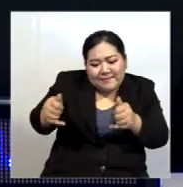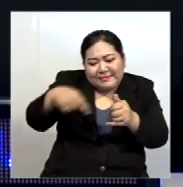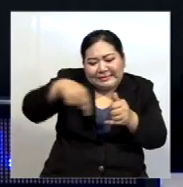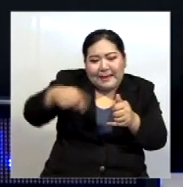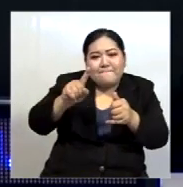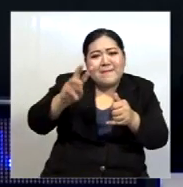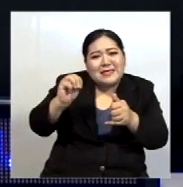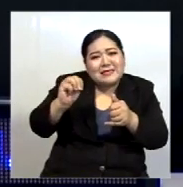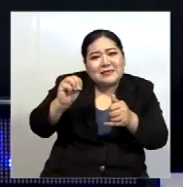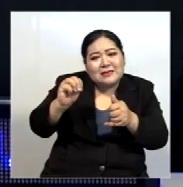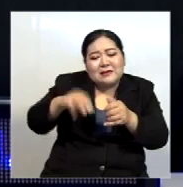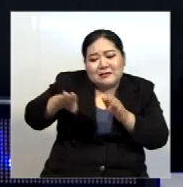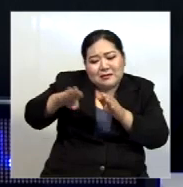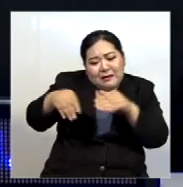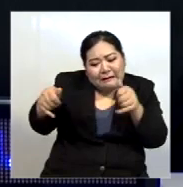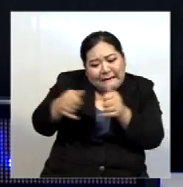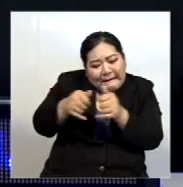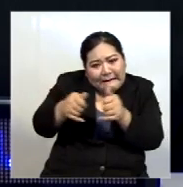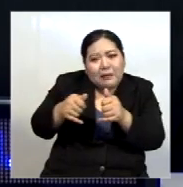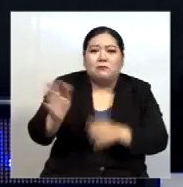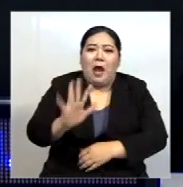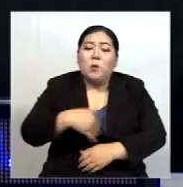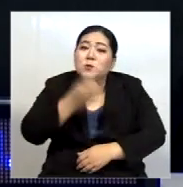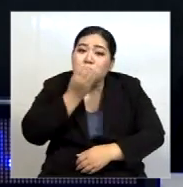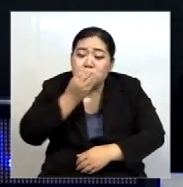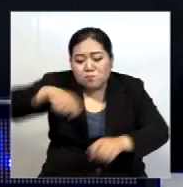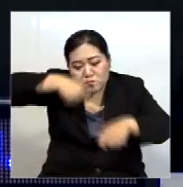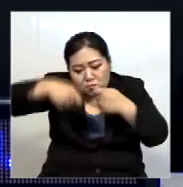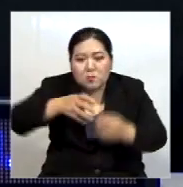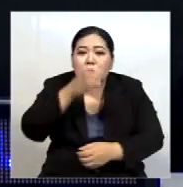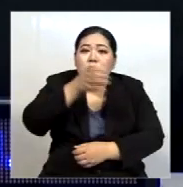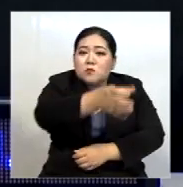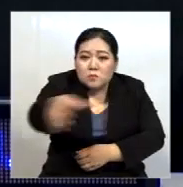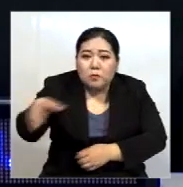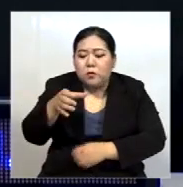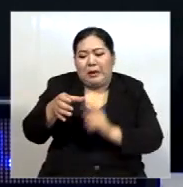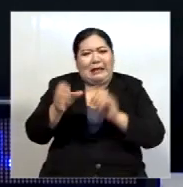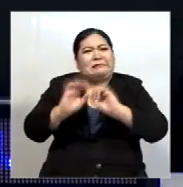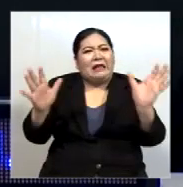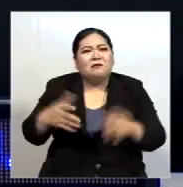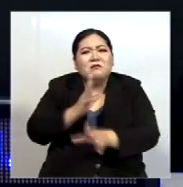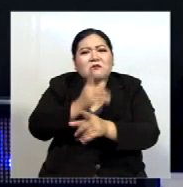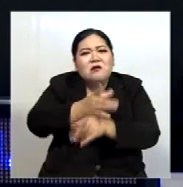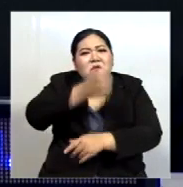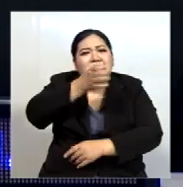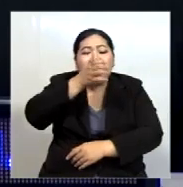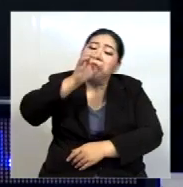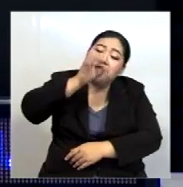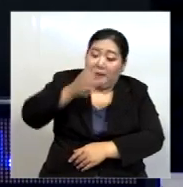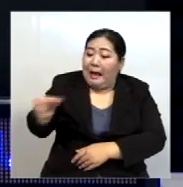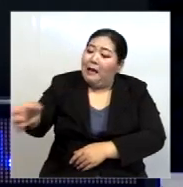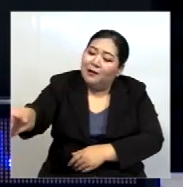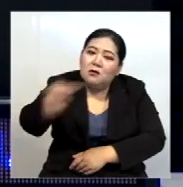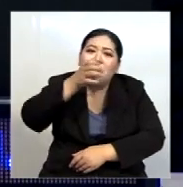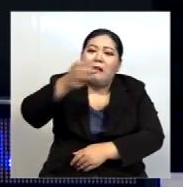ครับใช้ดื่มอาหารอันนี้ชัดเจนเลยว่าบริโภคดื่มเหล้าร่วมแก้วดื่มเครื่องดื่มแก้วเดียว